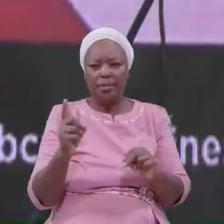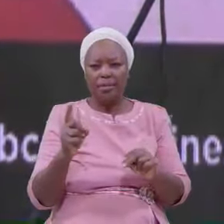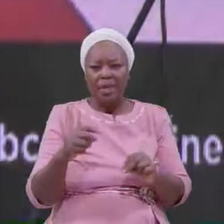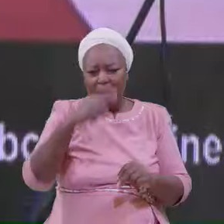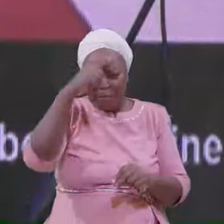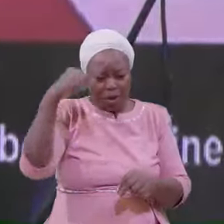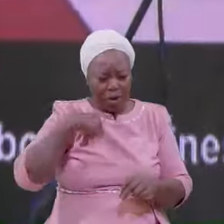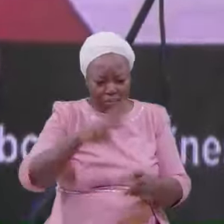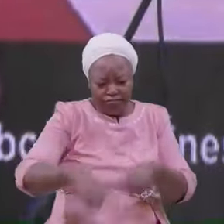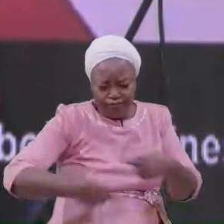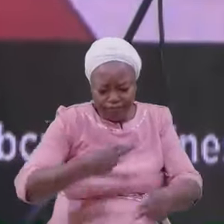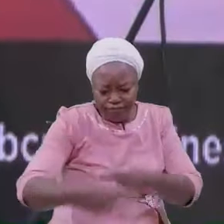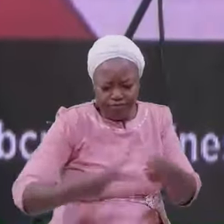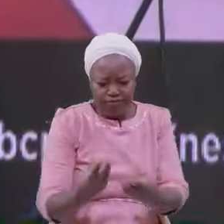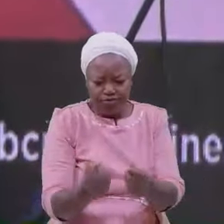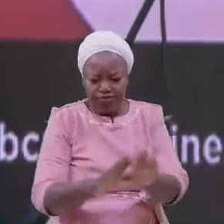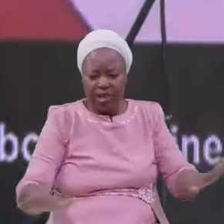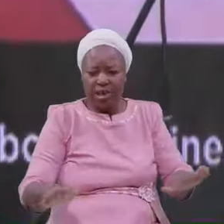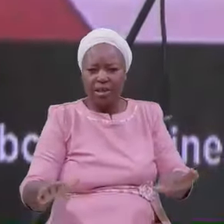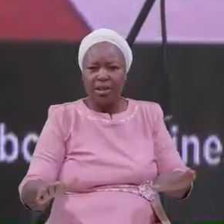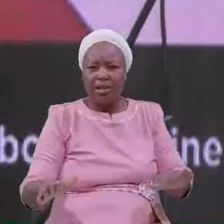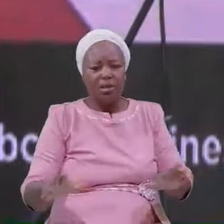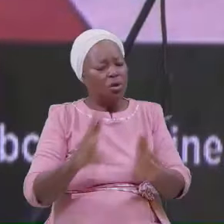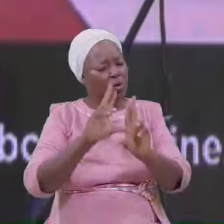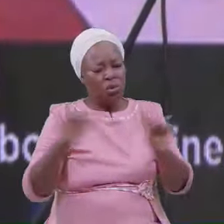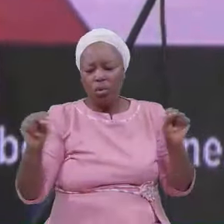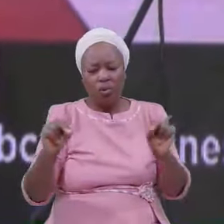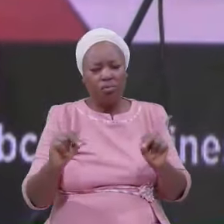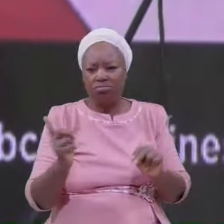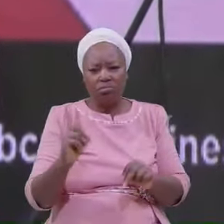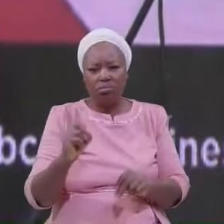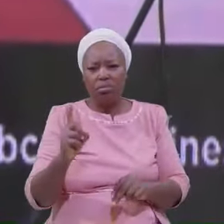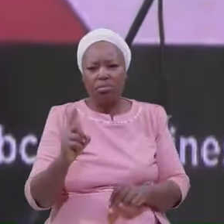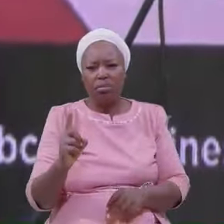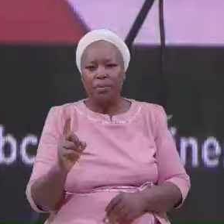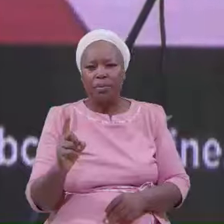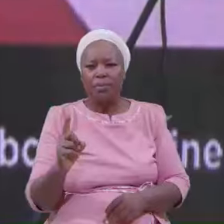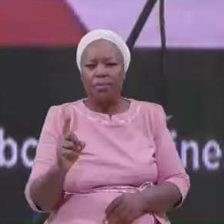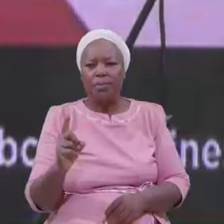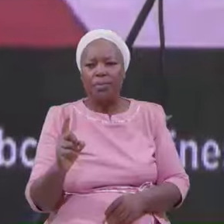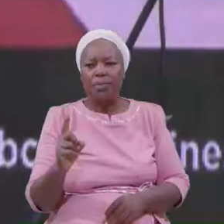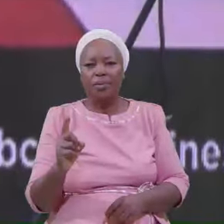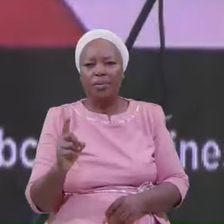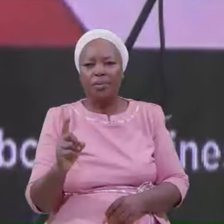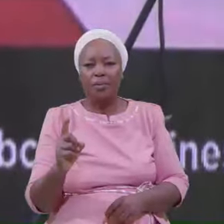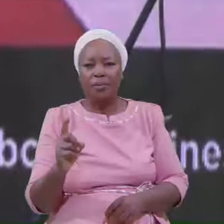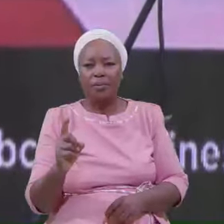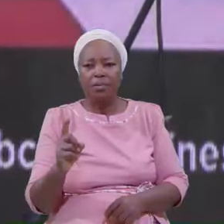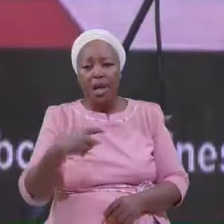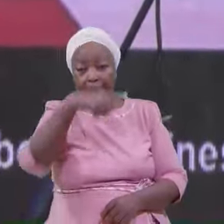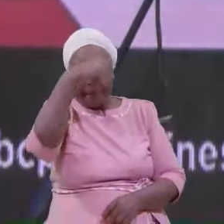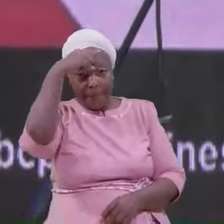the ground, I roll on the ground, no. Dahil bumagsak ako sa lupa at nagpagulong-gulong ako, maliligtas because ako. Because